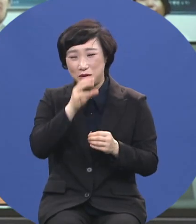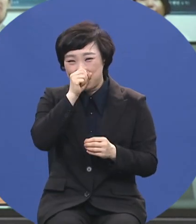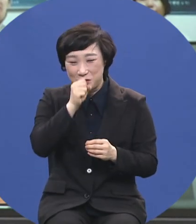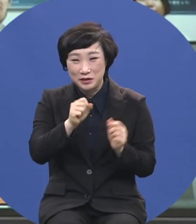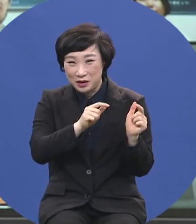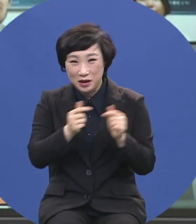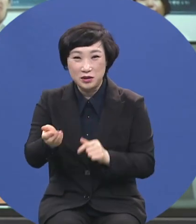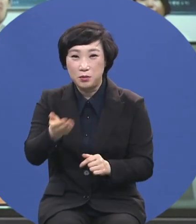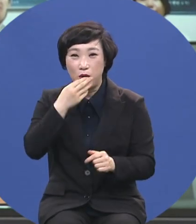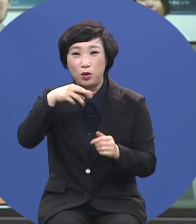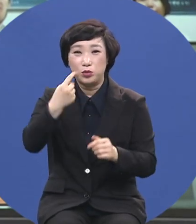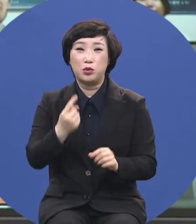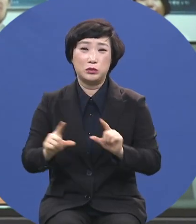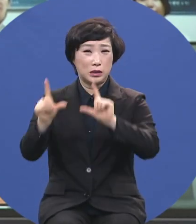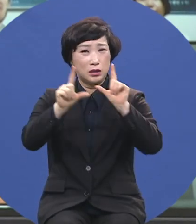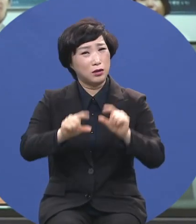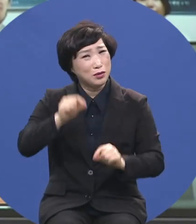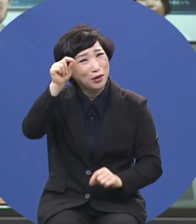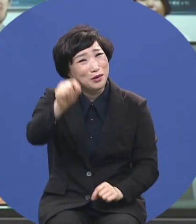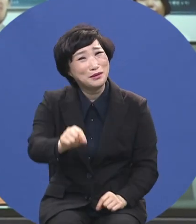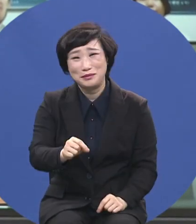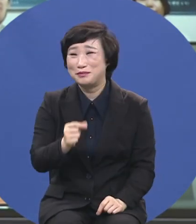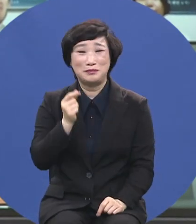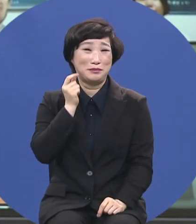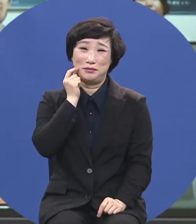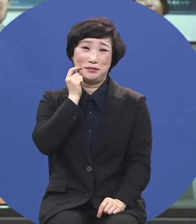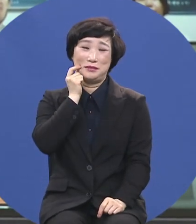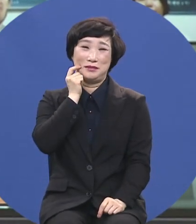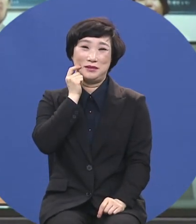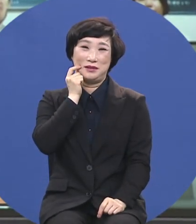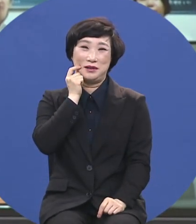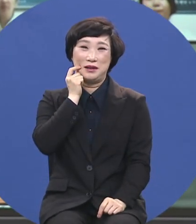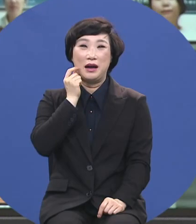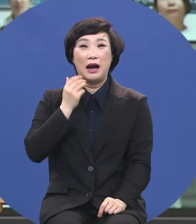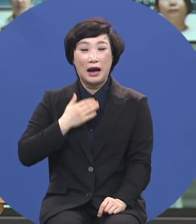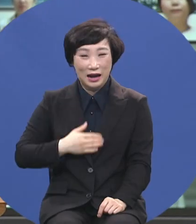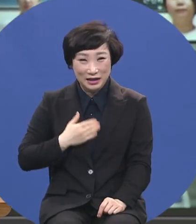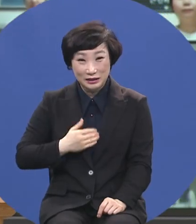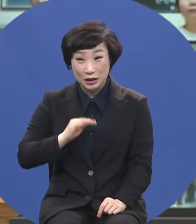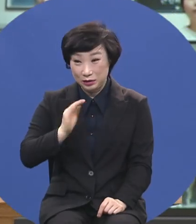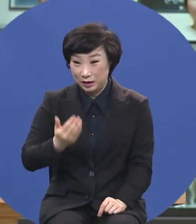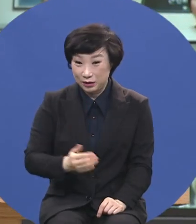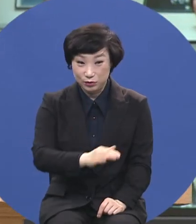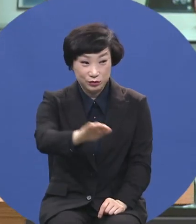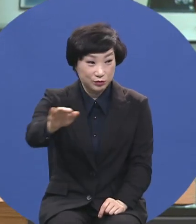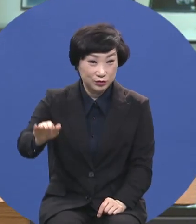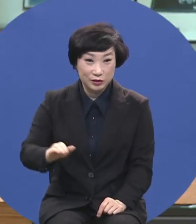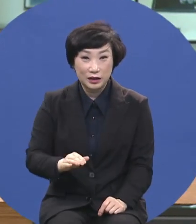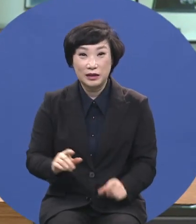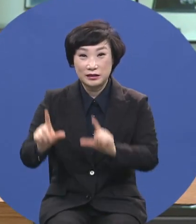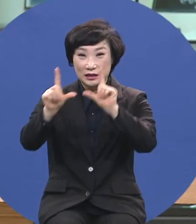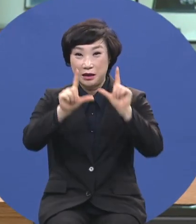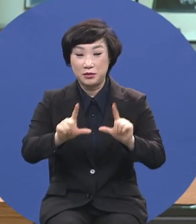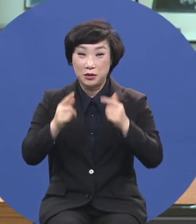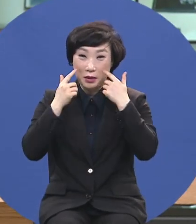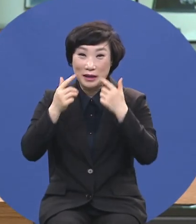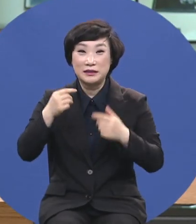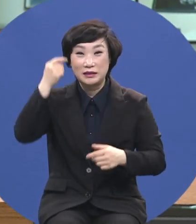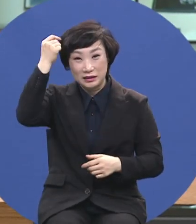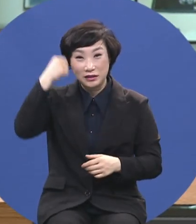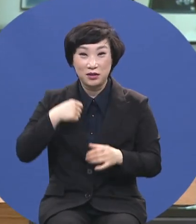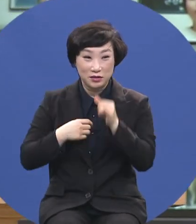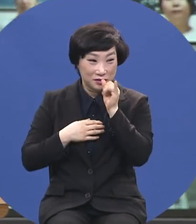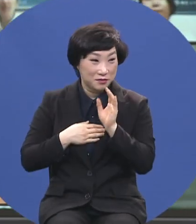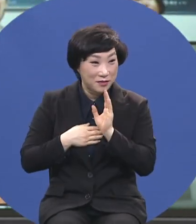영원히 살 수 없는 존재구나 하는 것을 우리가 살아가면서 분명히 못